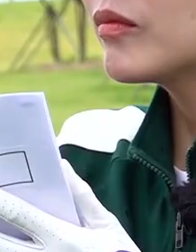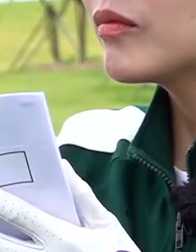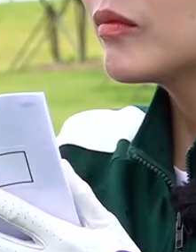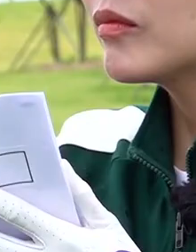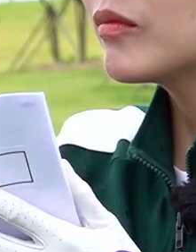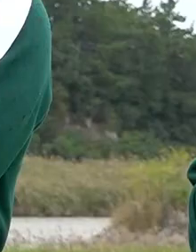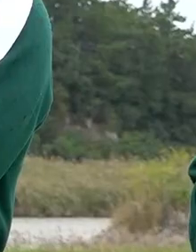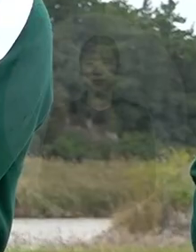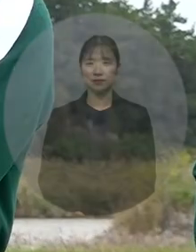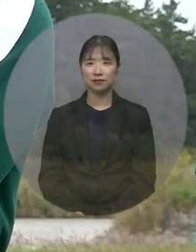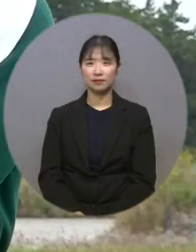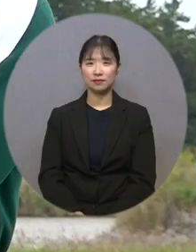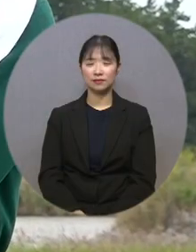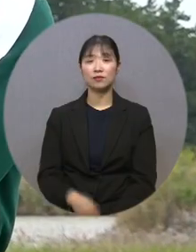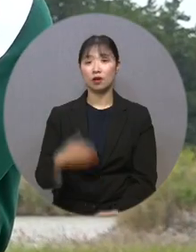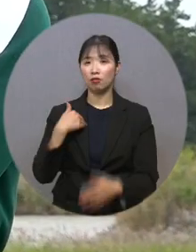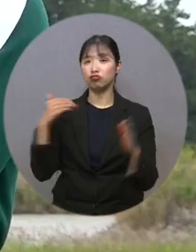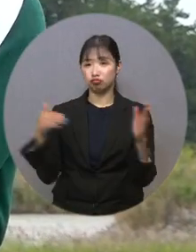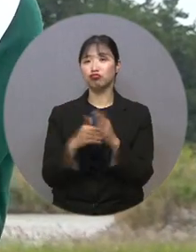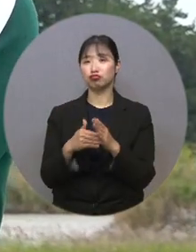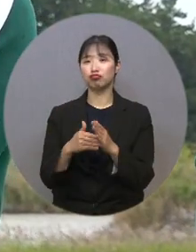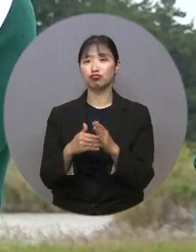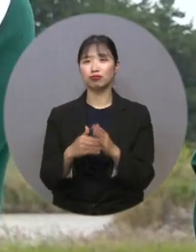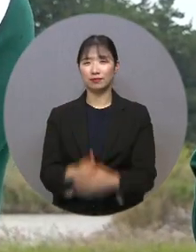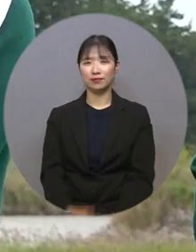만들었습니다. 네,